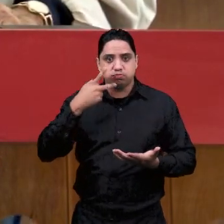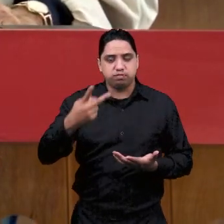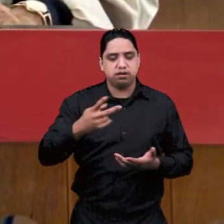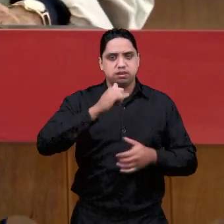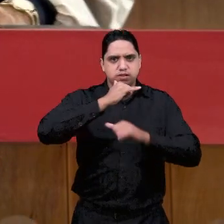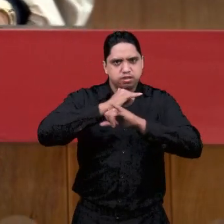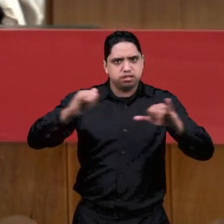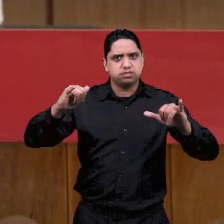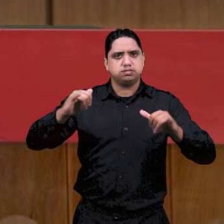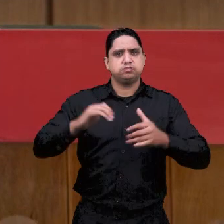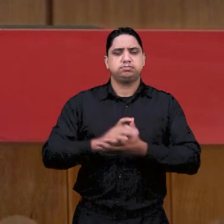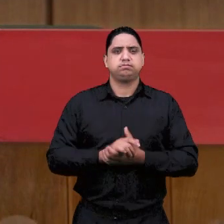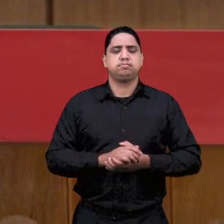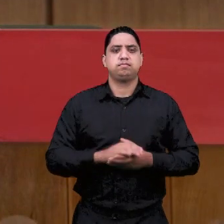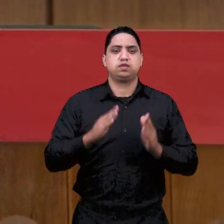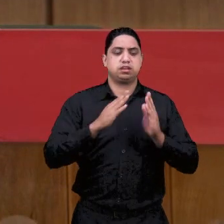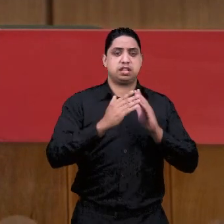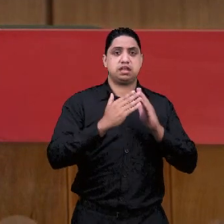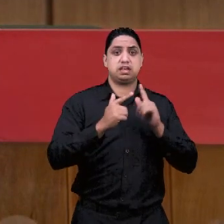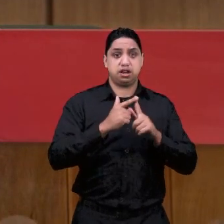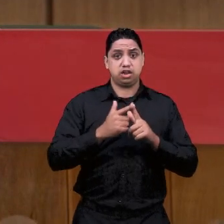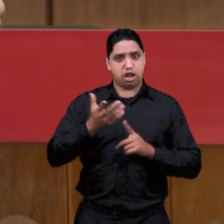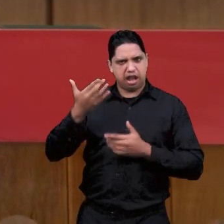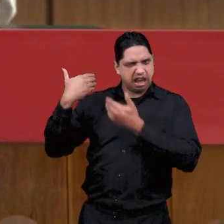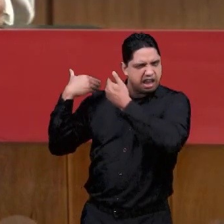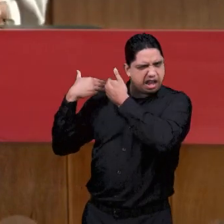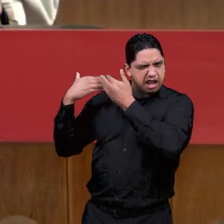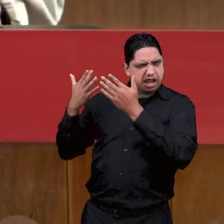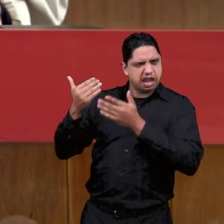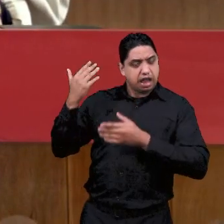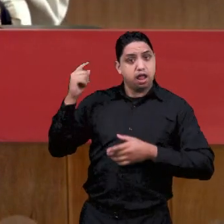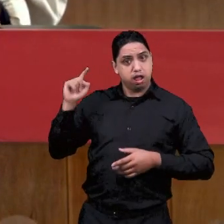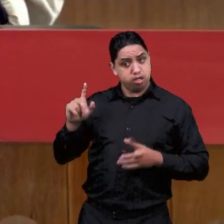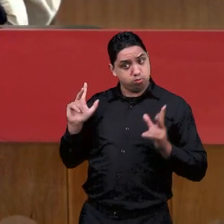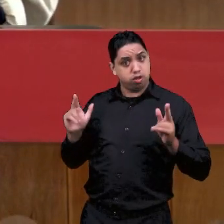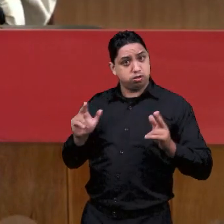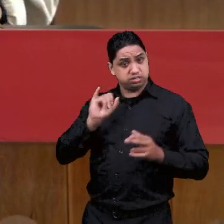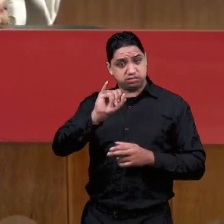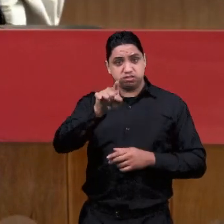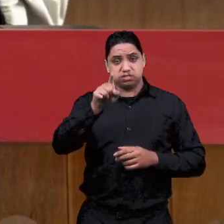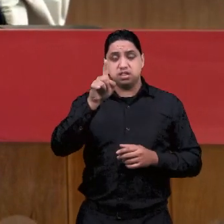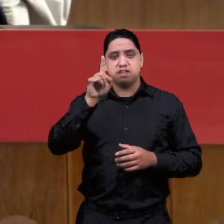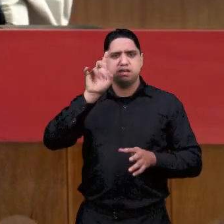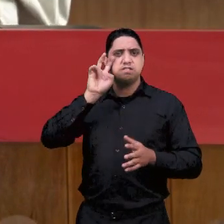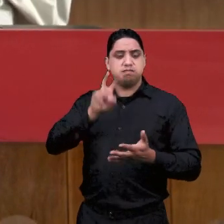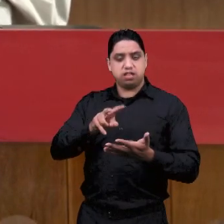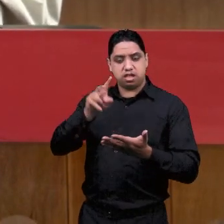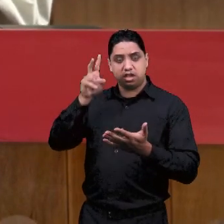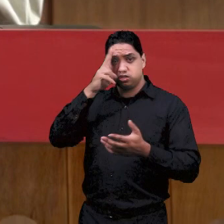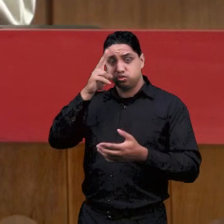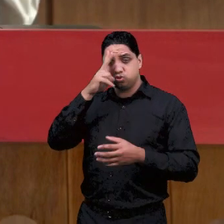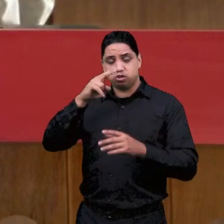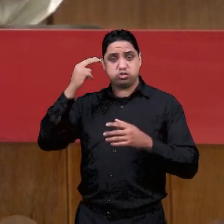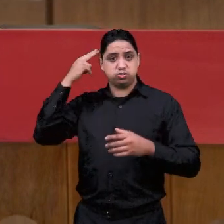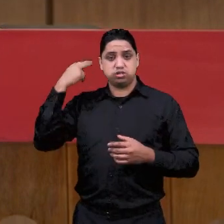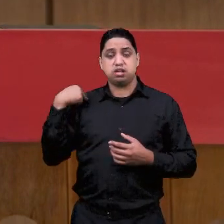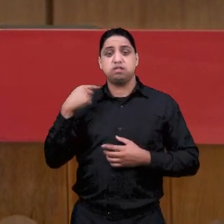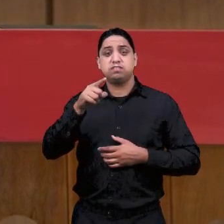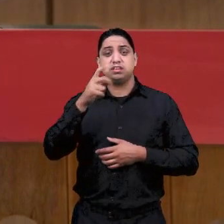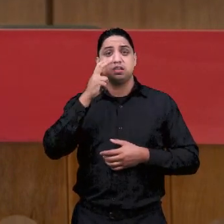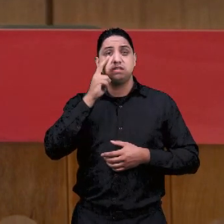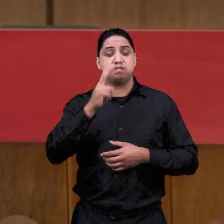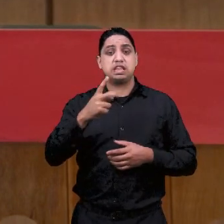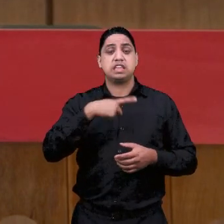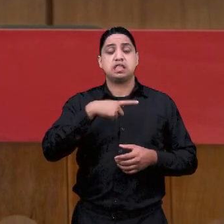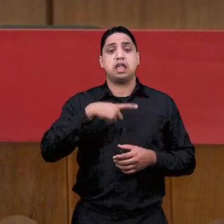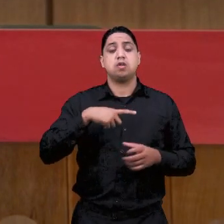et de dire tout ce que le Saint-Esprit a voulu faire avec l'Église primitive. Donc, mes frères et sœurs, quand nous étudions l'histoire de Joseph,